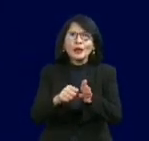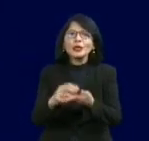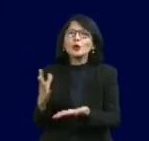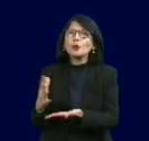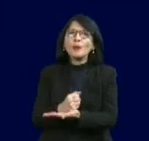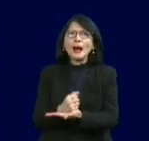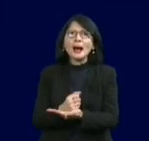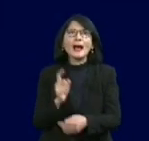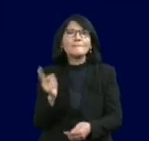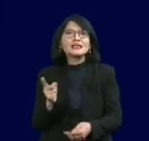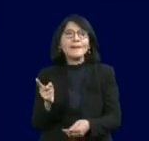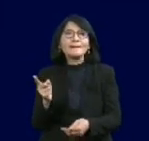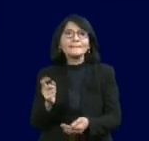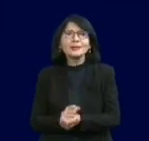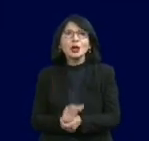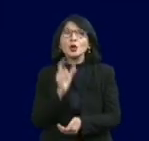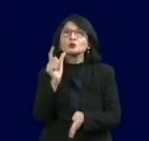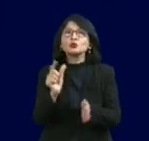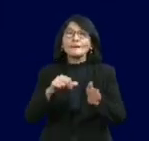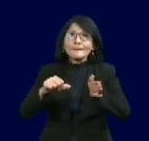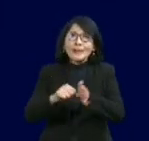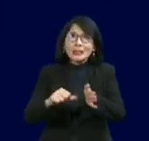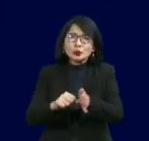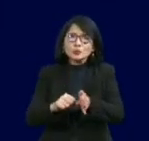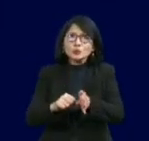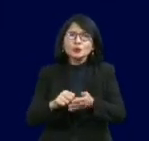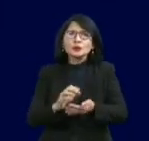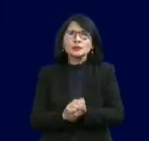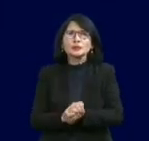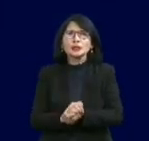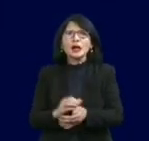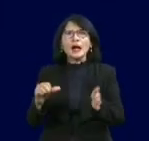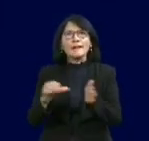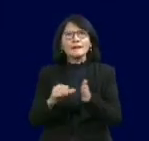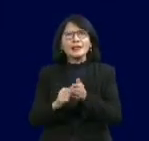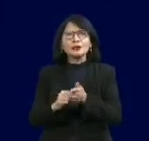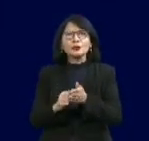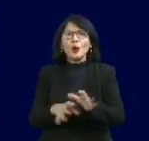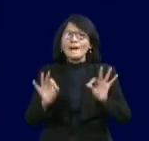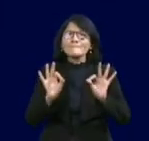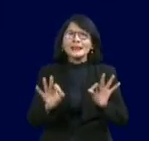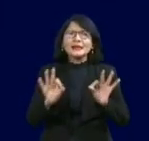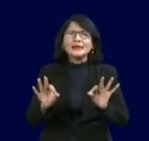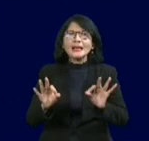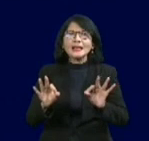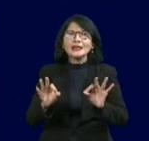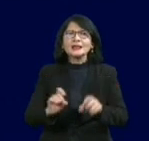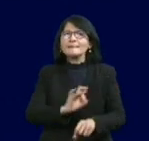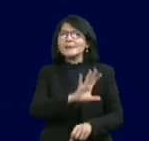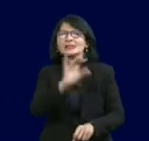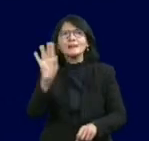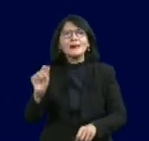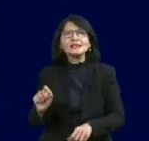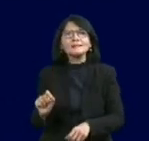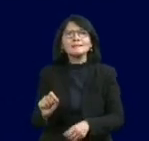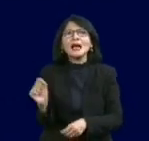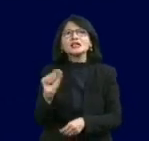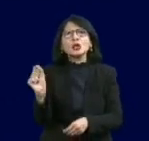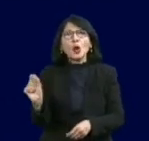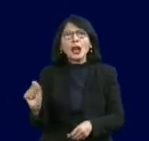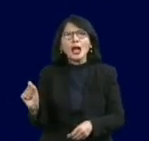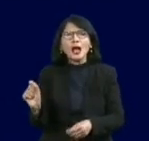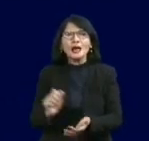upah adalah untuk membantu ujung tombak pendidikan kita di berbagai macam sekolah kita